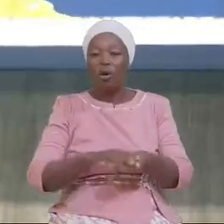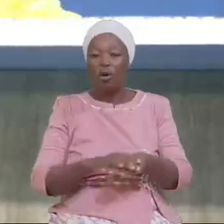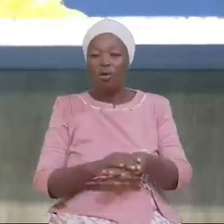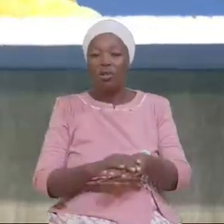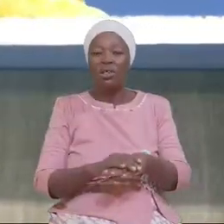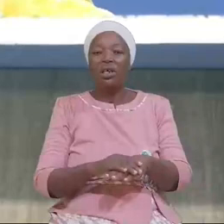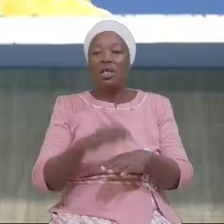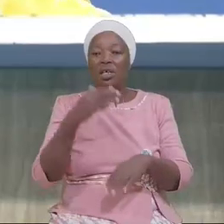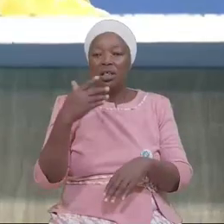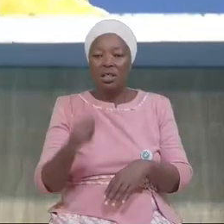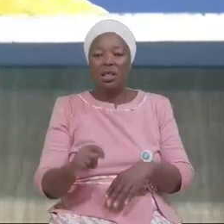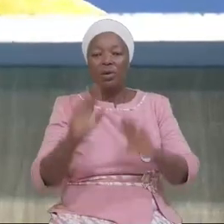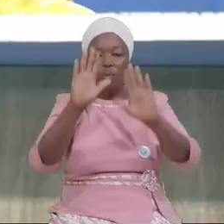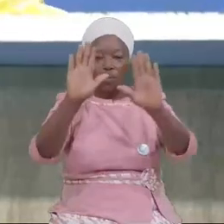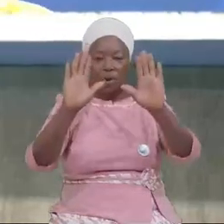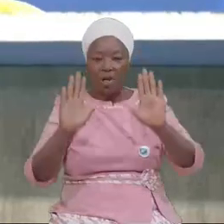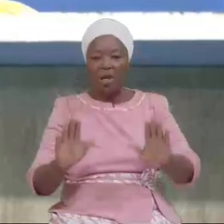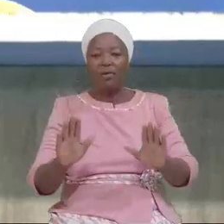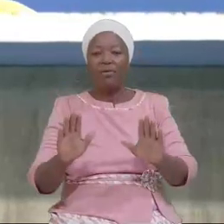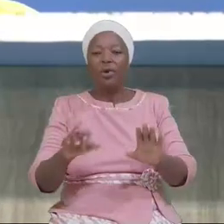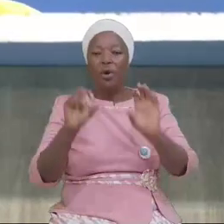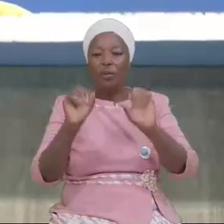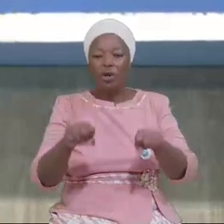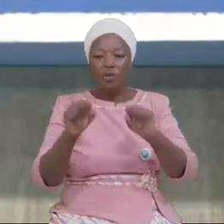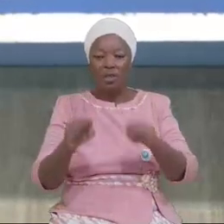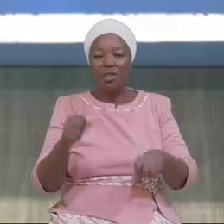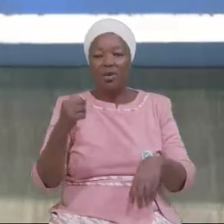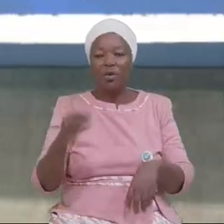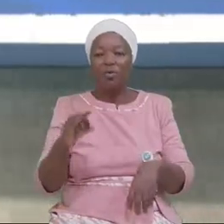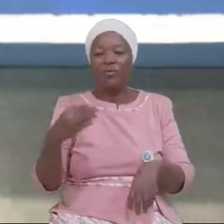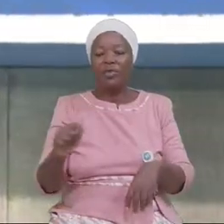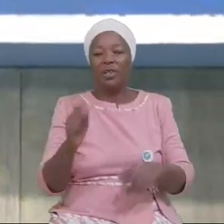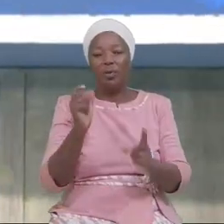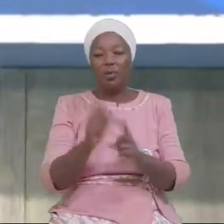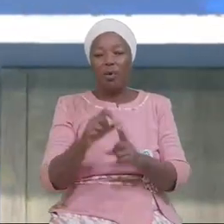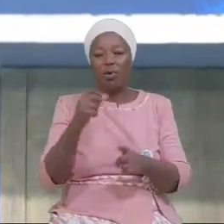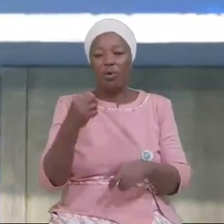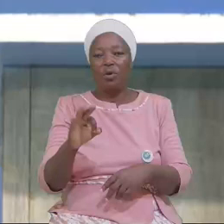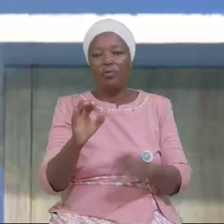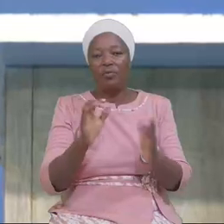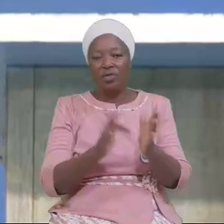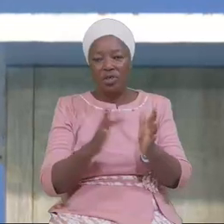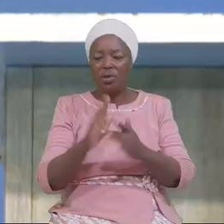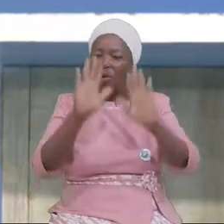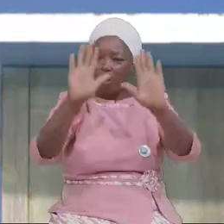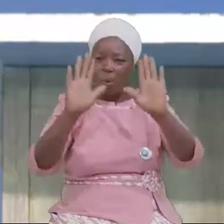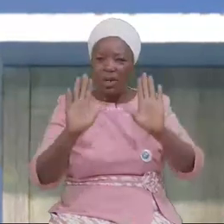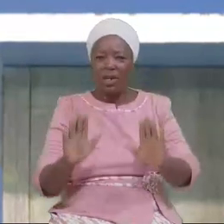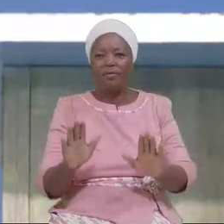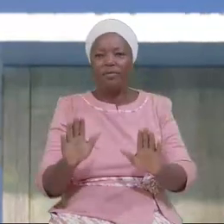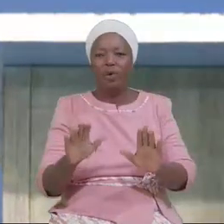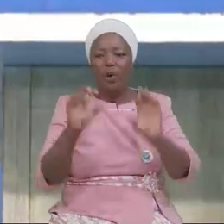parle des possibilités merveilleuses de la parole de Jésus. Les